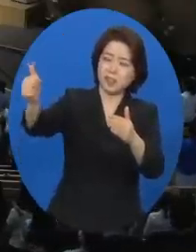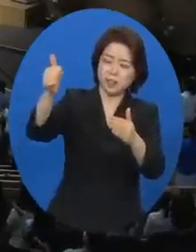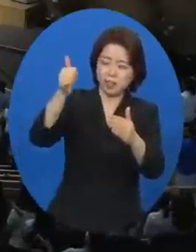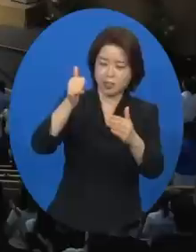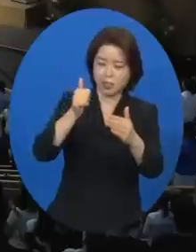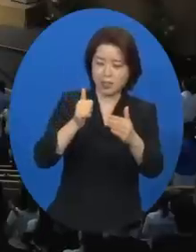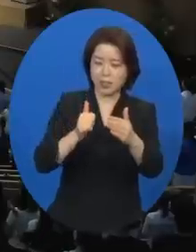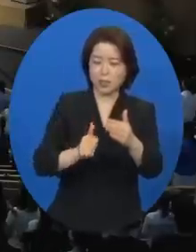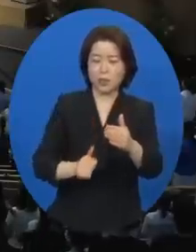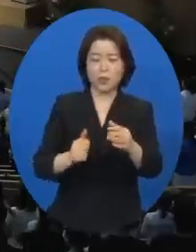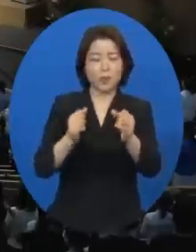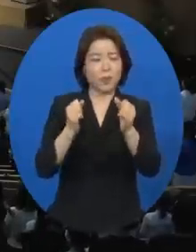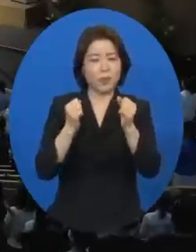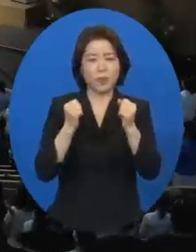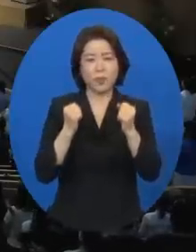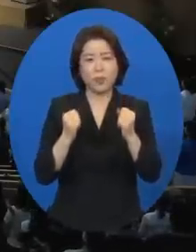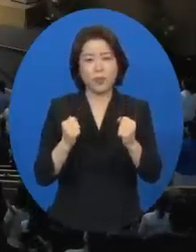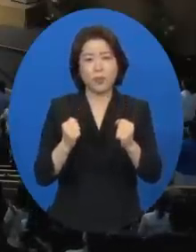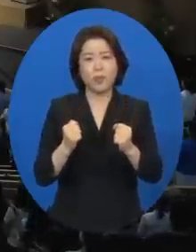the